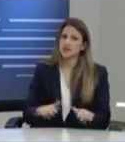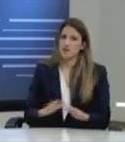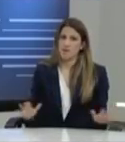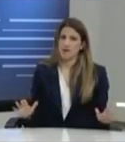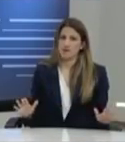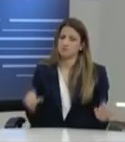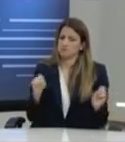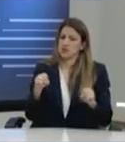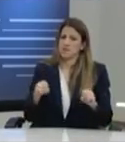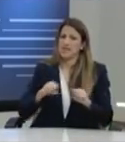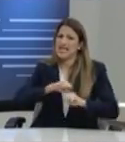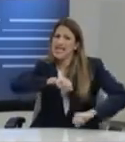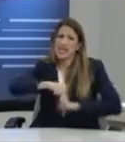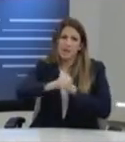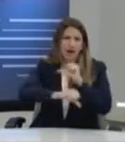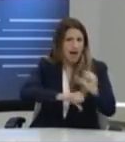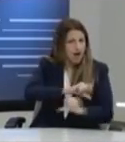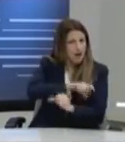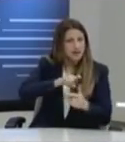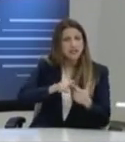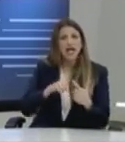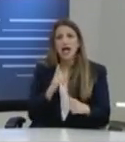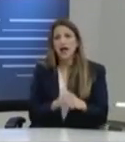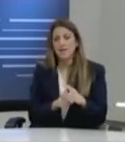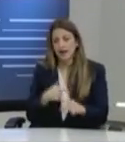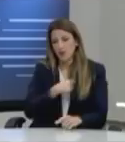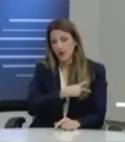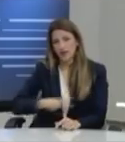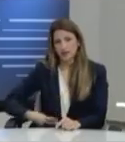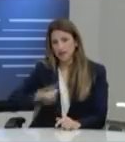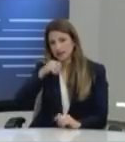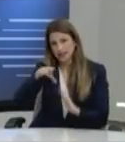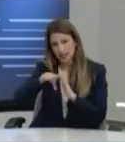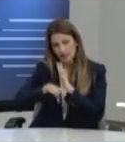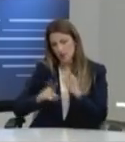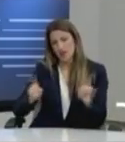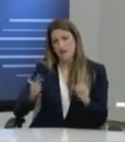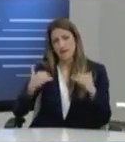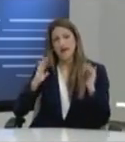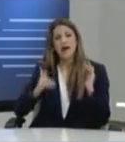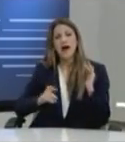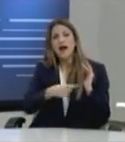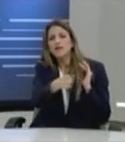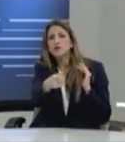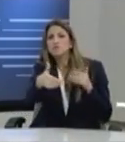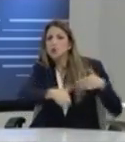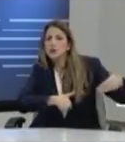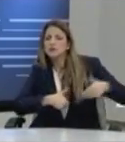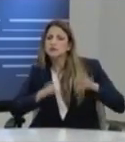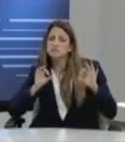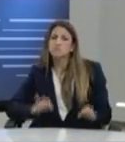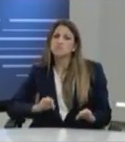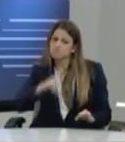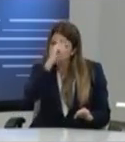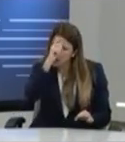η θέση σας αυτή. Είναι σεβαστή. Δεν θεωρώ, εγώ δεν είμαι συνταγματολόγος, αλλά δεν θεωρώ ότι είναι μια πολιτική θέση. Δεν το λέει το Σύνταγμα, ας